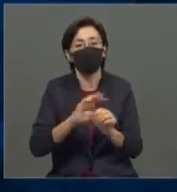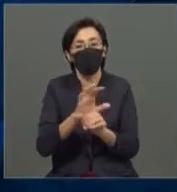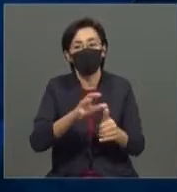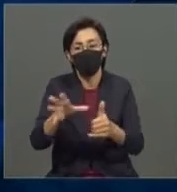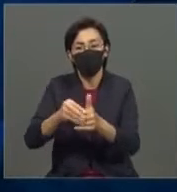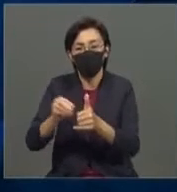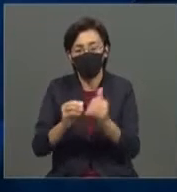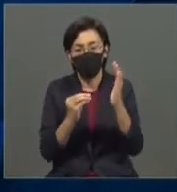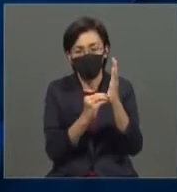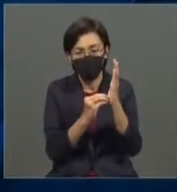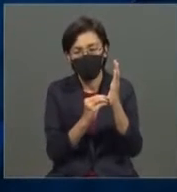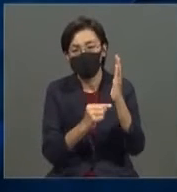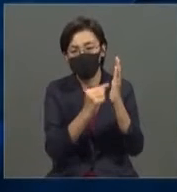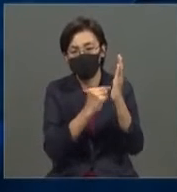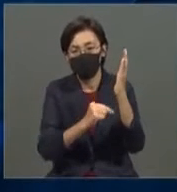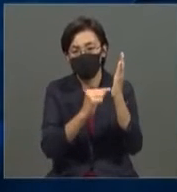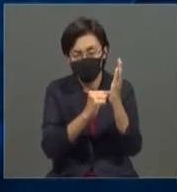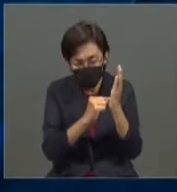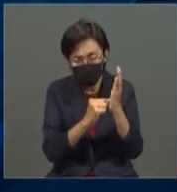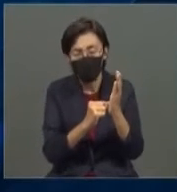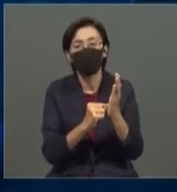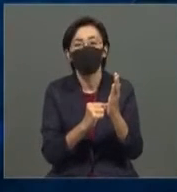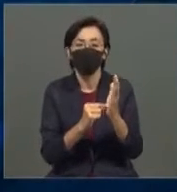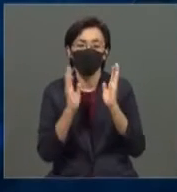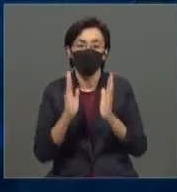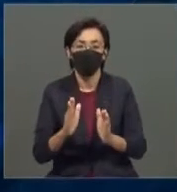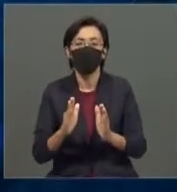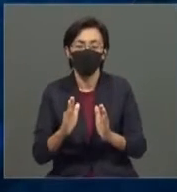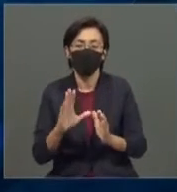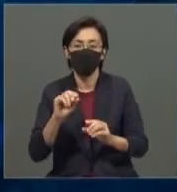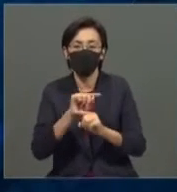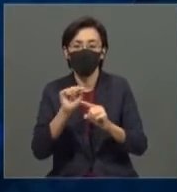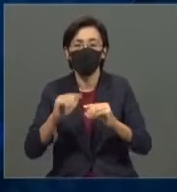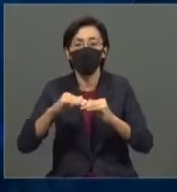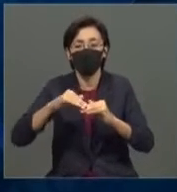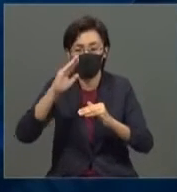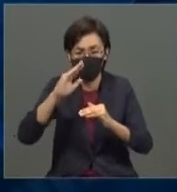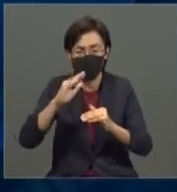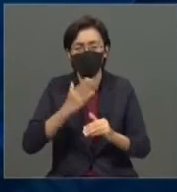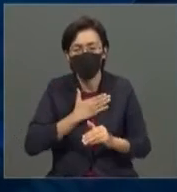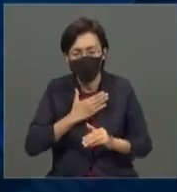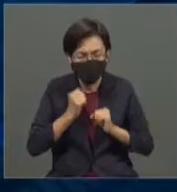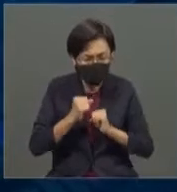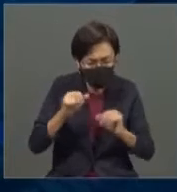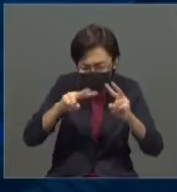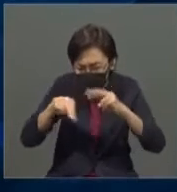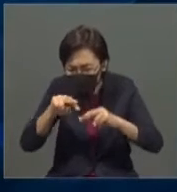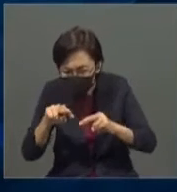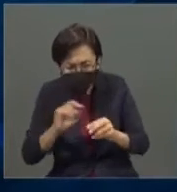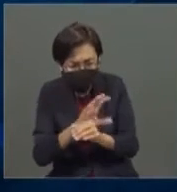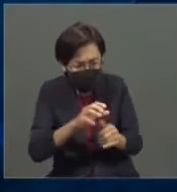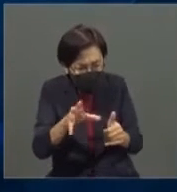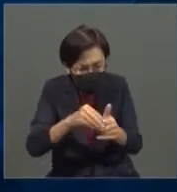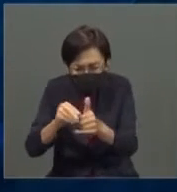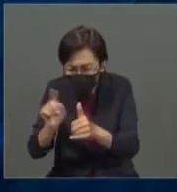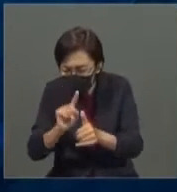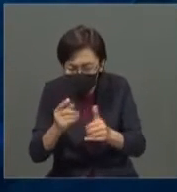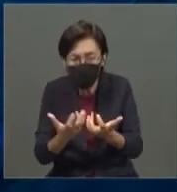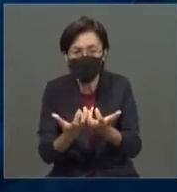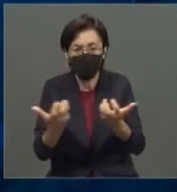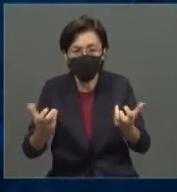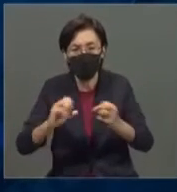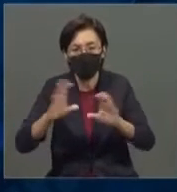พื้นที่กรุงเทพและปริมณฑลที่จำนวนเกินกว่าครึ่งนี้นะครับงั้นเราจะต้องรีบควานหาเคสให้ได้เจอโดยเร็วแยกค